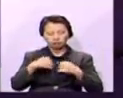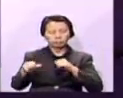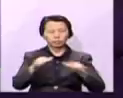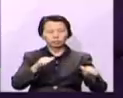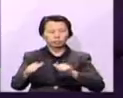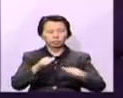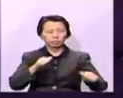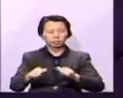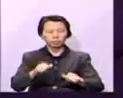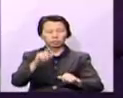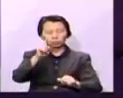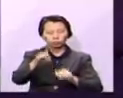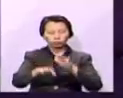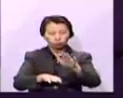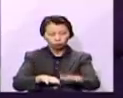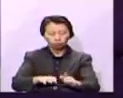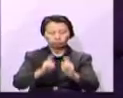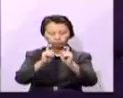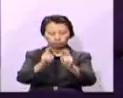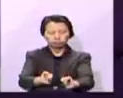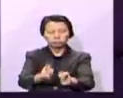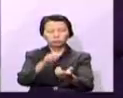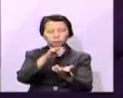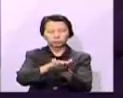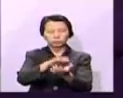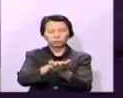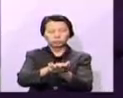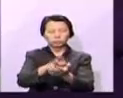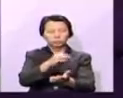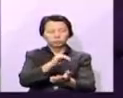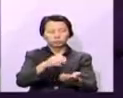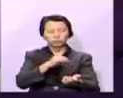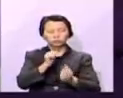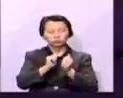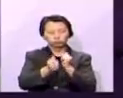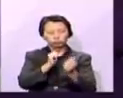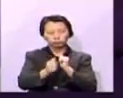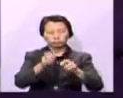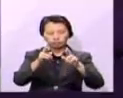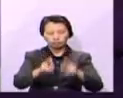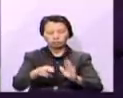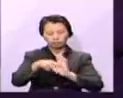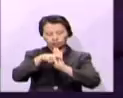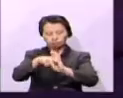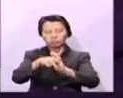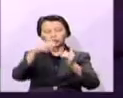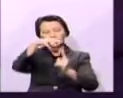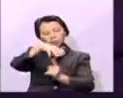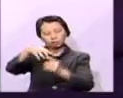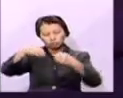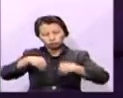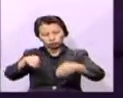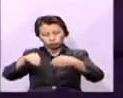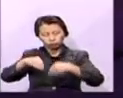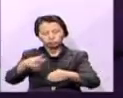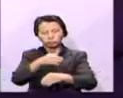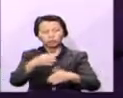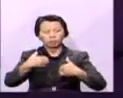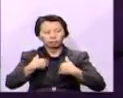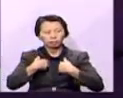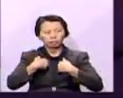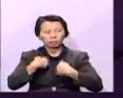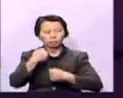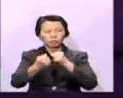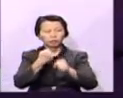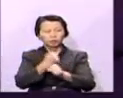adalah Fun Walk, penyampaian sumbangan sekolah, aktiviti sukan rakyat, pameran dan juga gerai jualan dan turut diadakan sesi